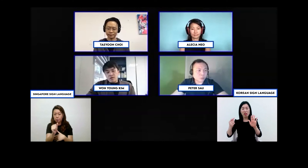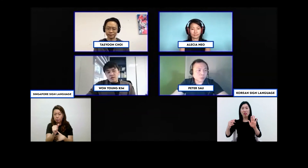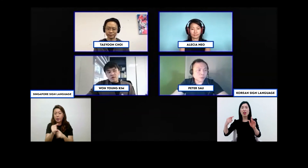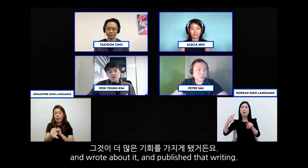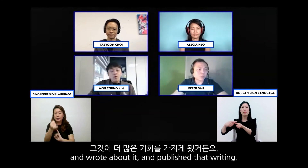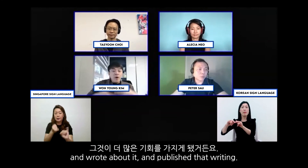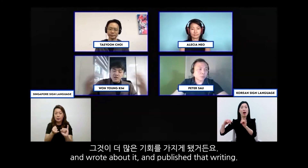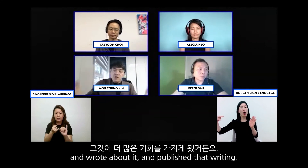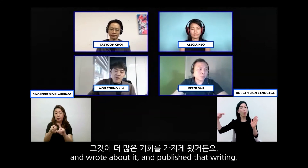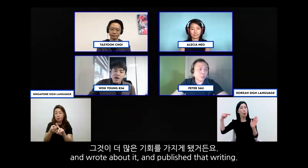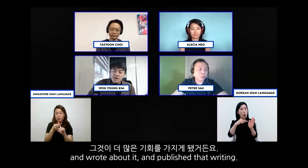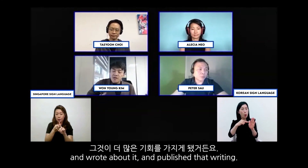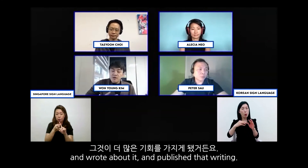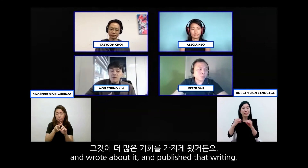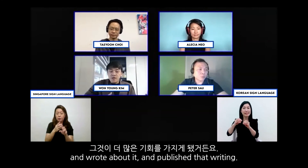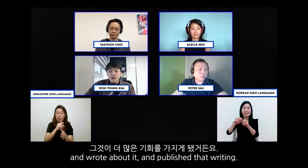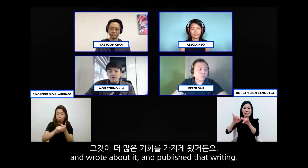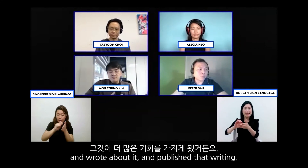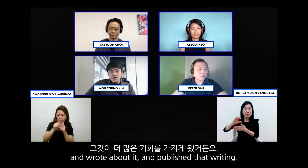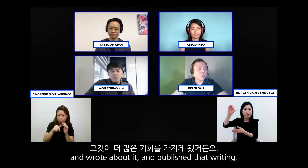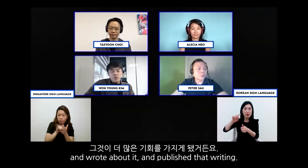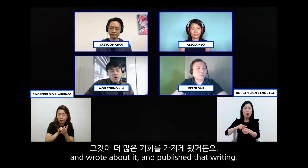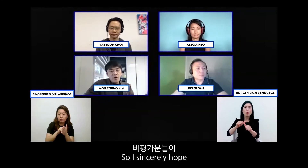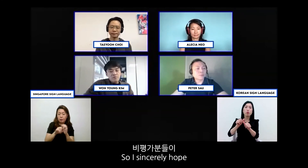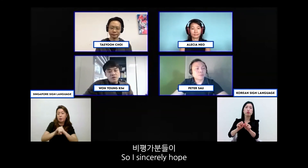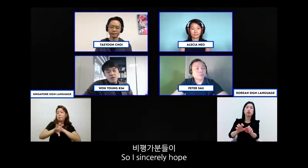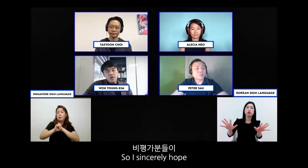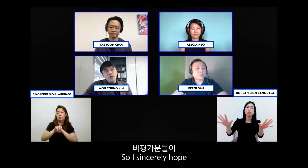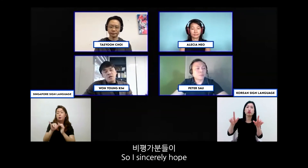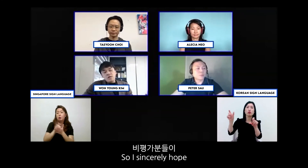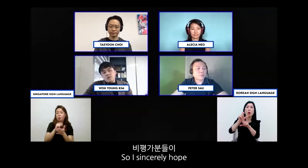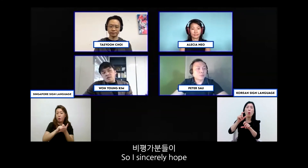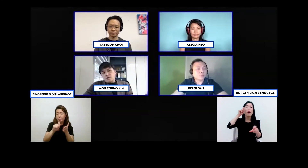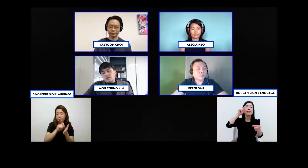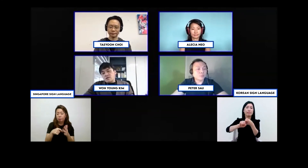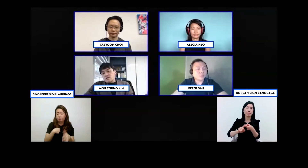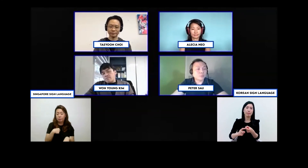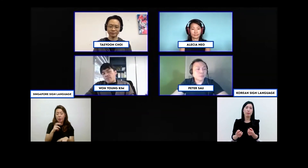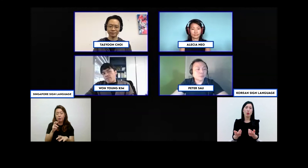덕분에 이것이 더 많은 기회를 가지게 됐거든요. 비평가분들이